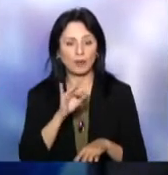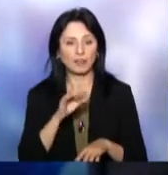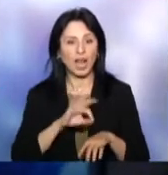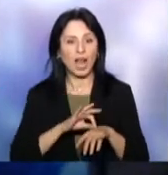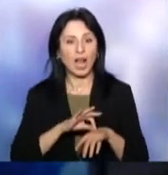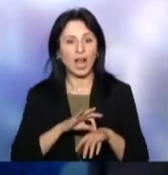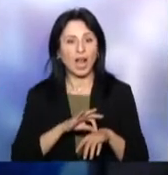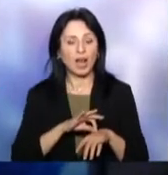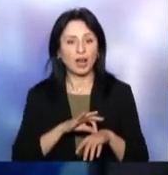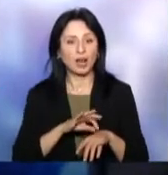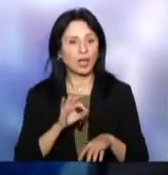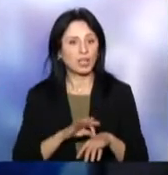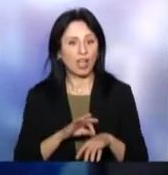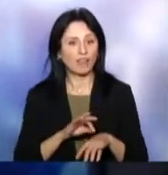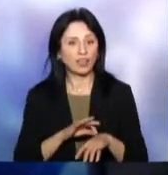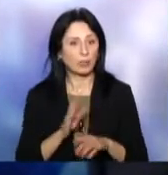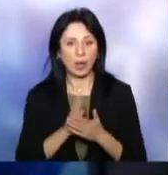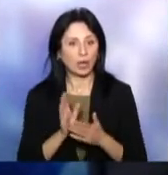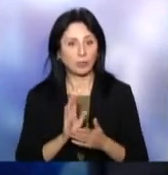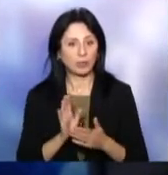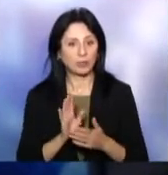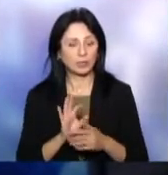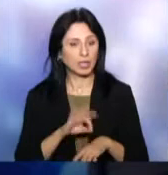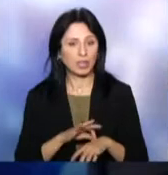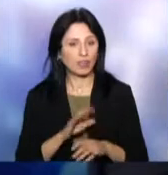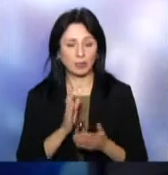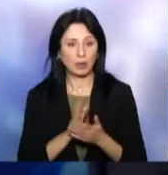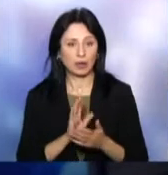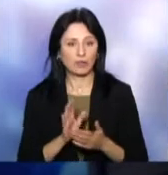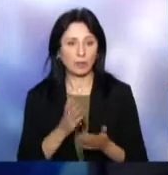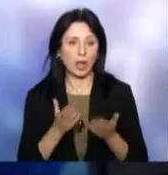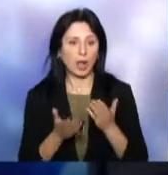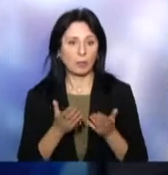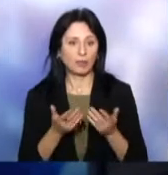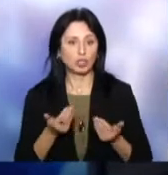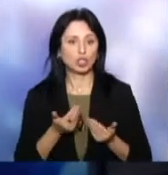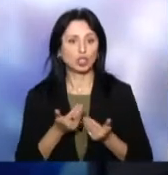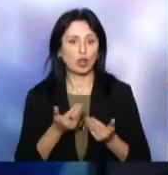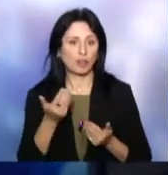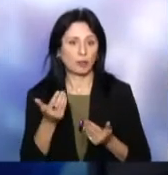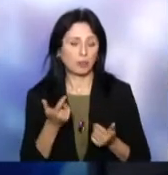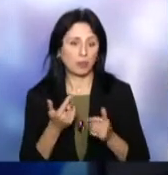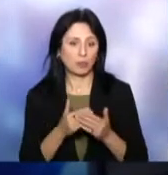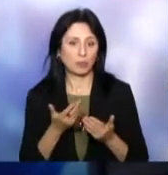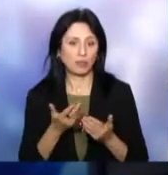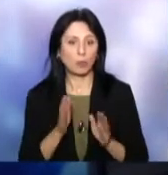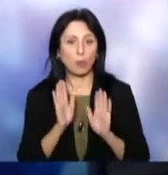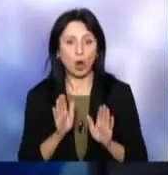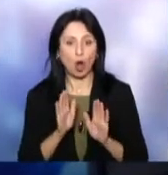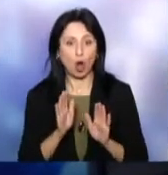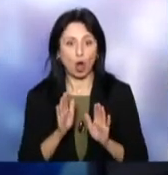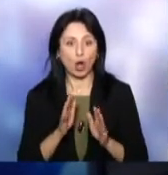მნიშვნელოვანი დაავადება არ არის, ოდია. ა თუ დაავადება არ არის, მაშინ ალბათ ცხოვრების სტილი და თუ მხოლოდ